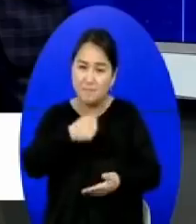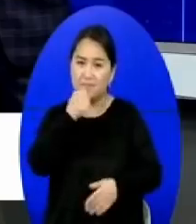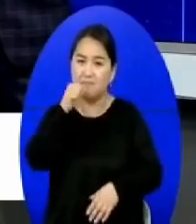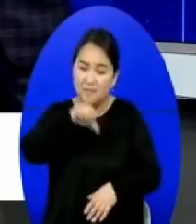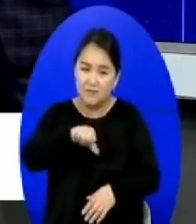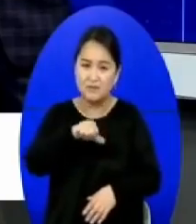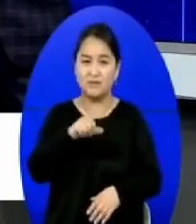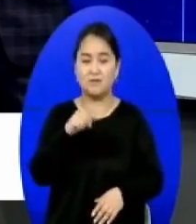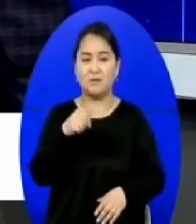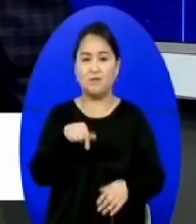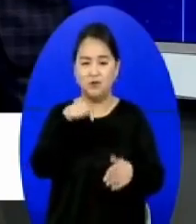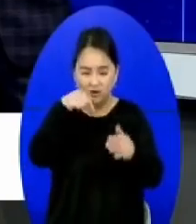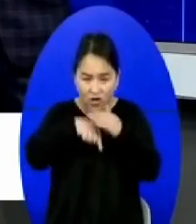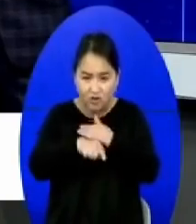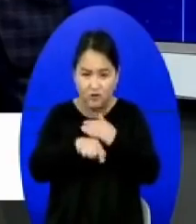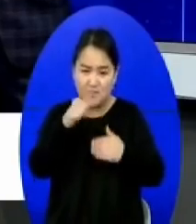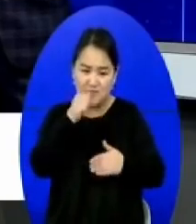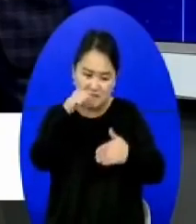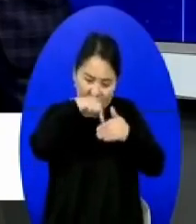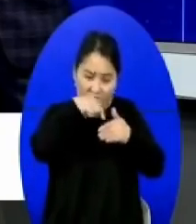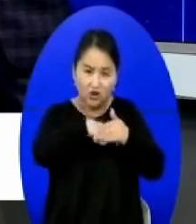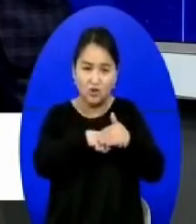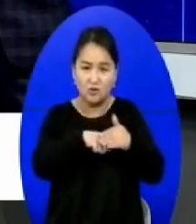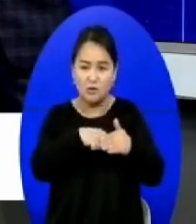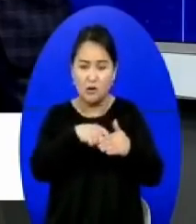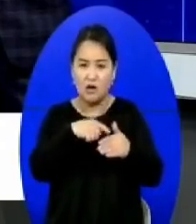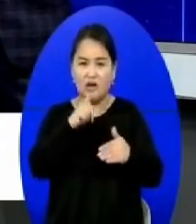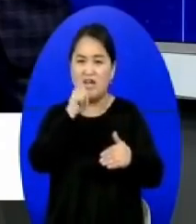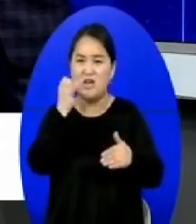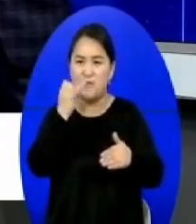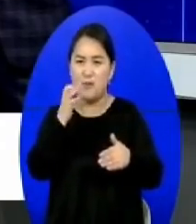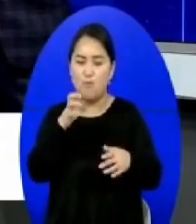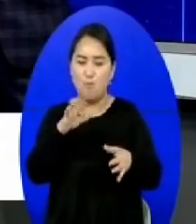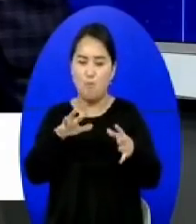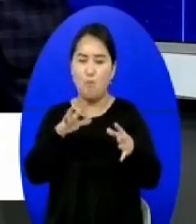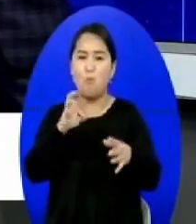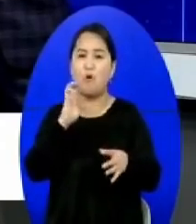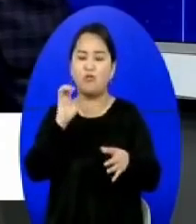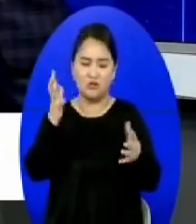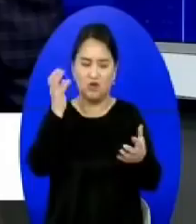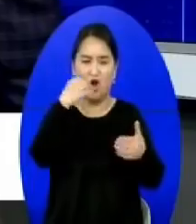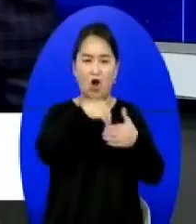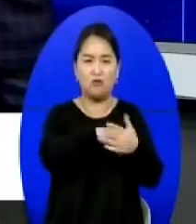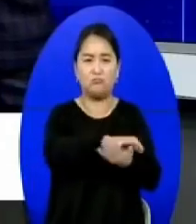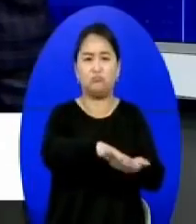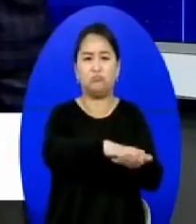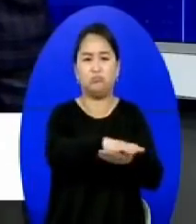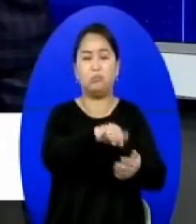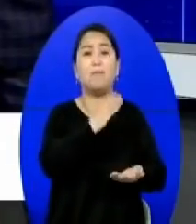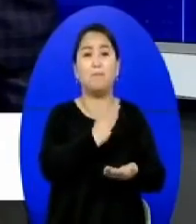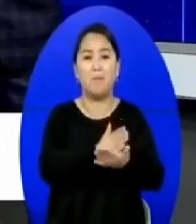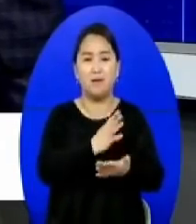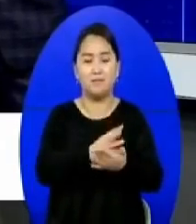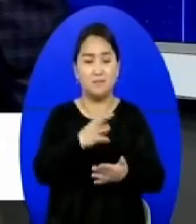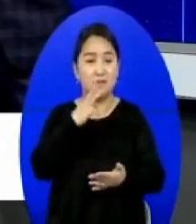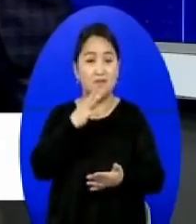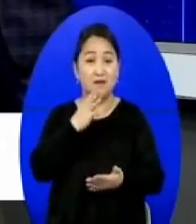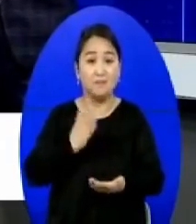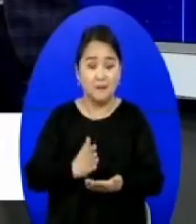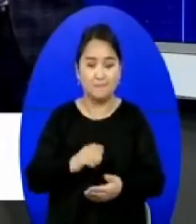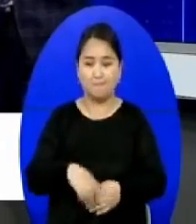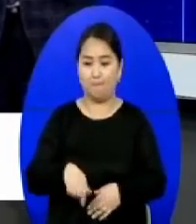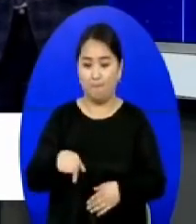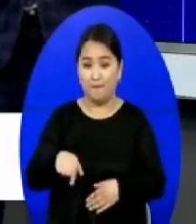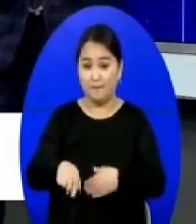хэмжээний химийн бодисуудыг одоо холдгоо гэсэн ийм мэдээлэл байгаа. За бид тунтахгүй яг энэ асуудлаар бас мэдээллийг өргөжлүүлэн хөрөх болно.